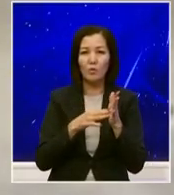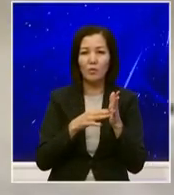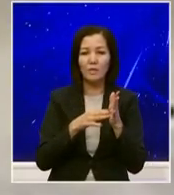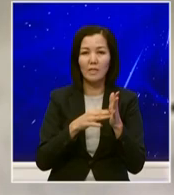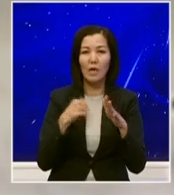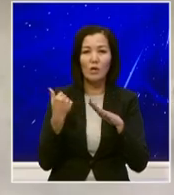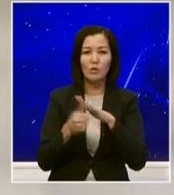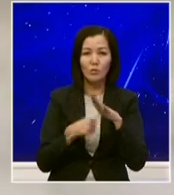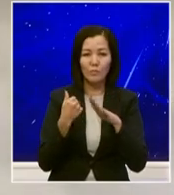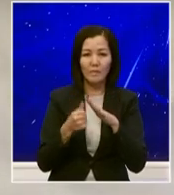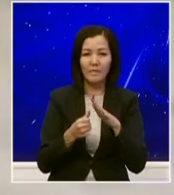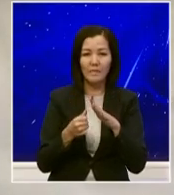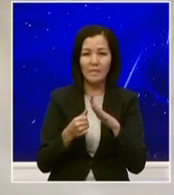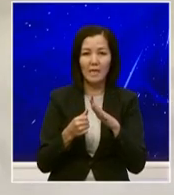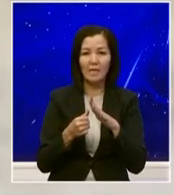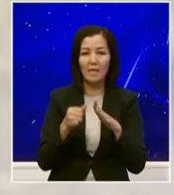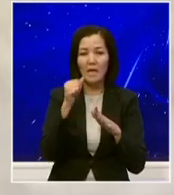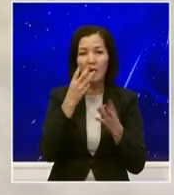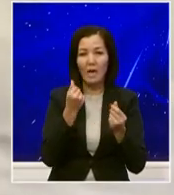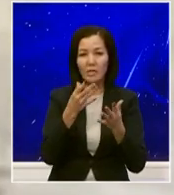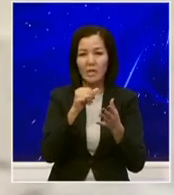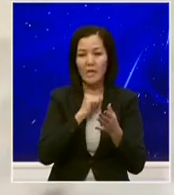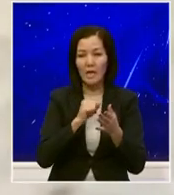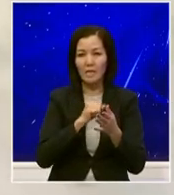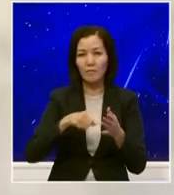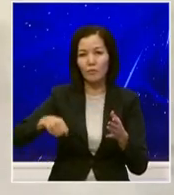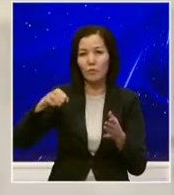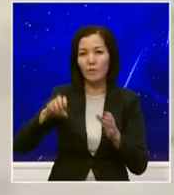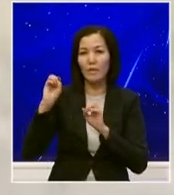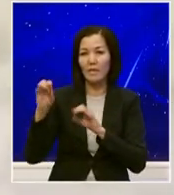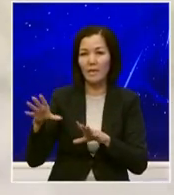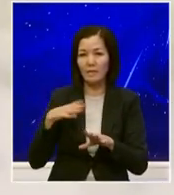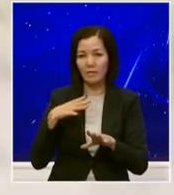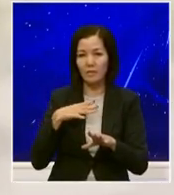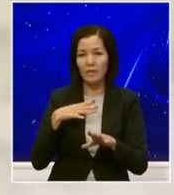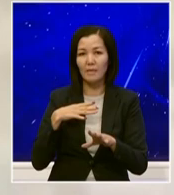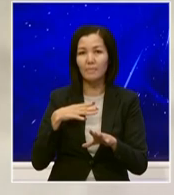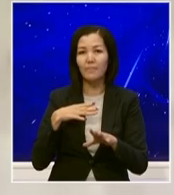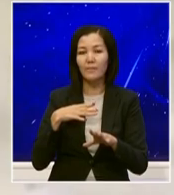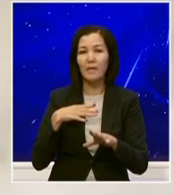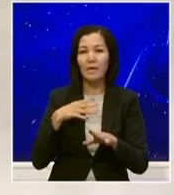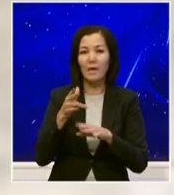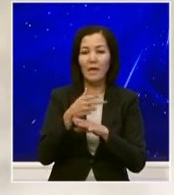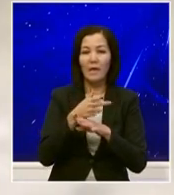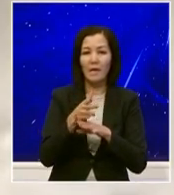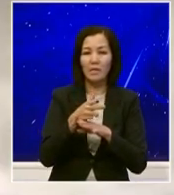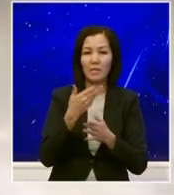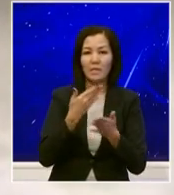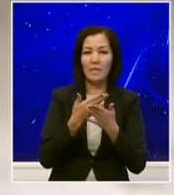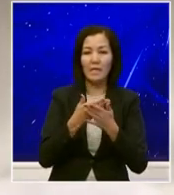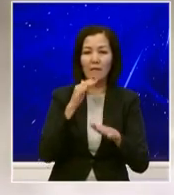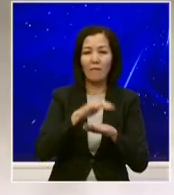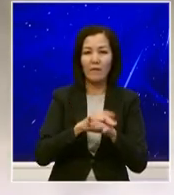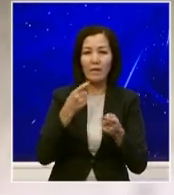жұмыссыз екен анықталды. Ол ақшаны алып, сөмкені қылмыс орнына жақын жерге лақтырып жібергенін көрсетті. Қарақшылықты дәлелдейтін